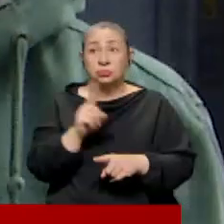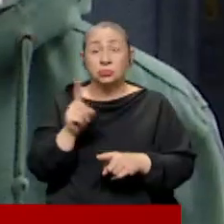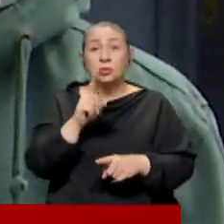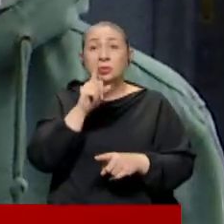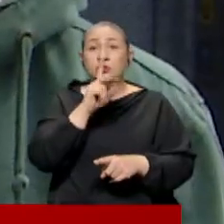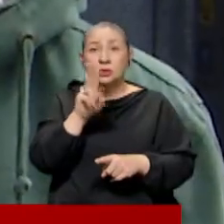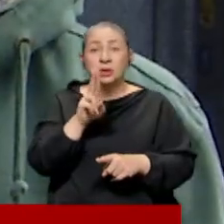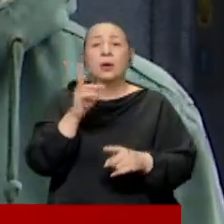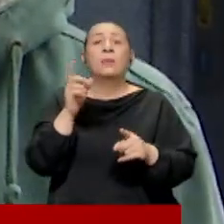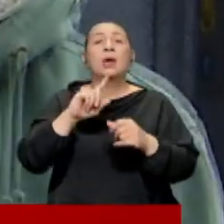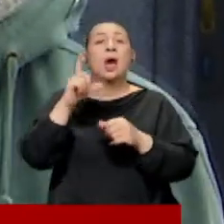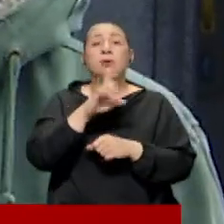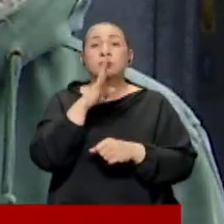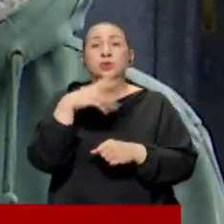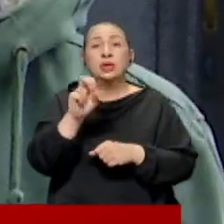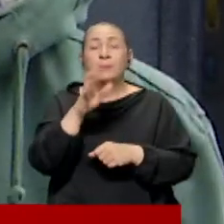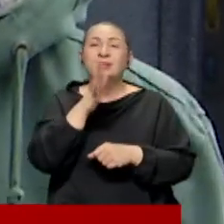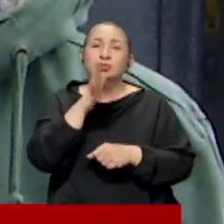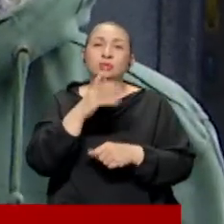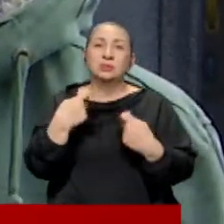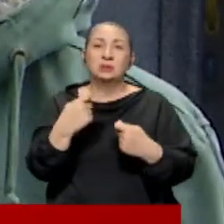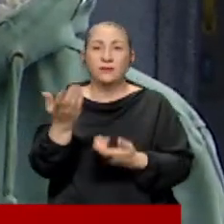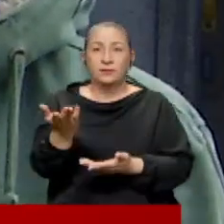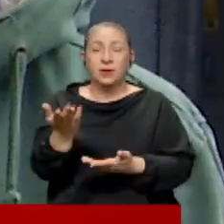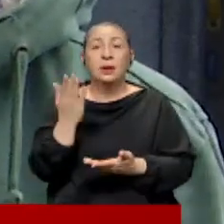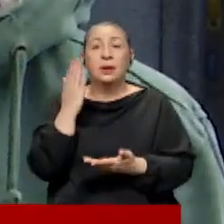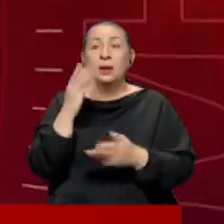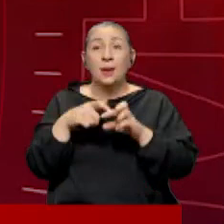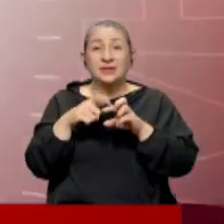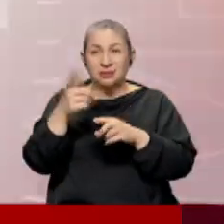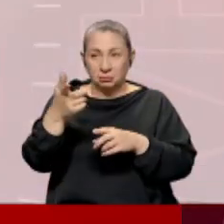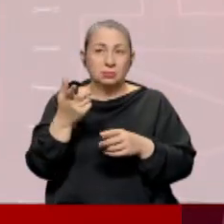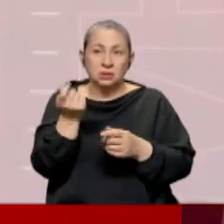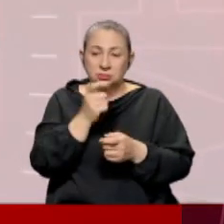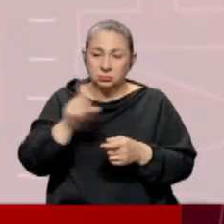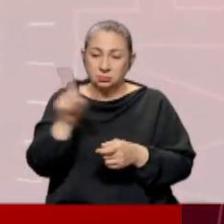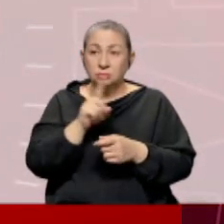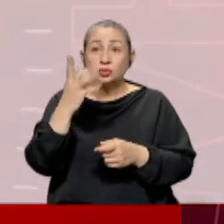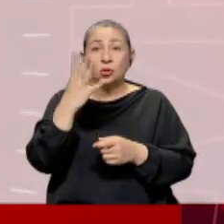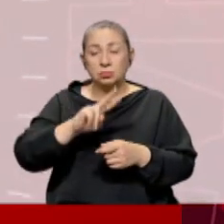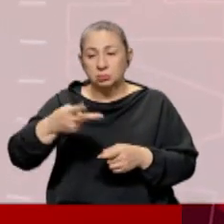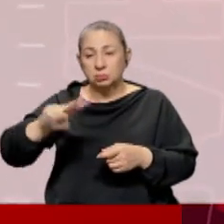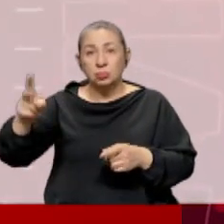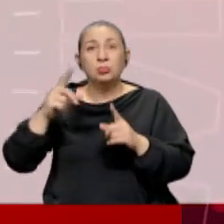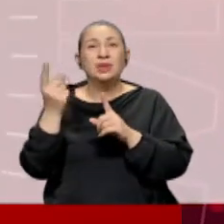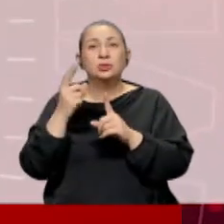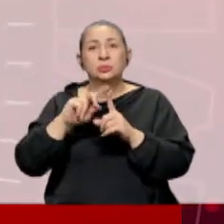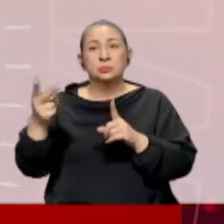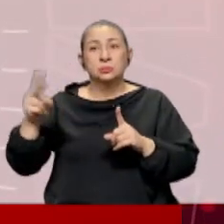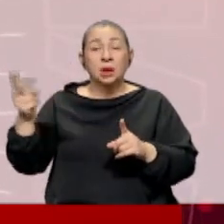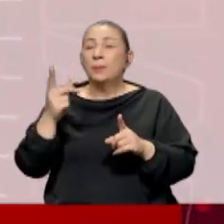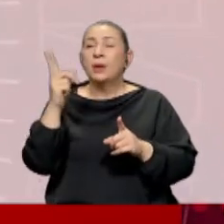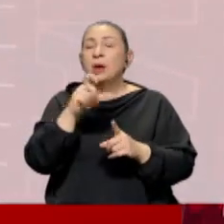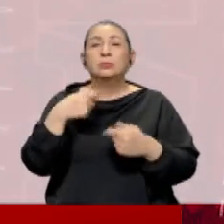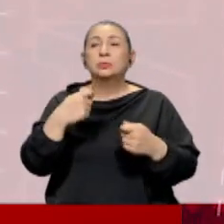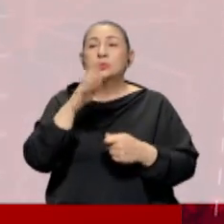lira haftalık, 480 lira. Ayda bir giderim oluyor. Ramazan Çağış işine gidip gelebilmek için günde 4 kez minibüse biniyor. Aylık ulaşım